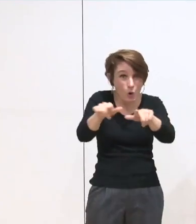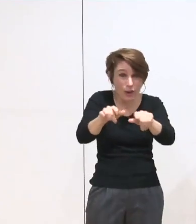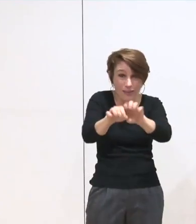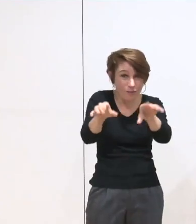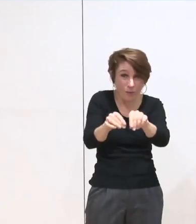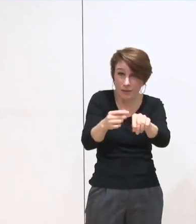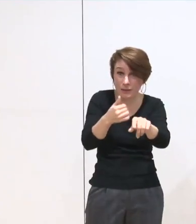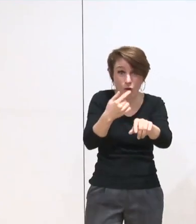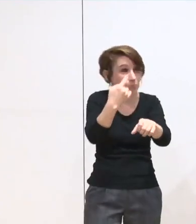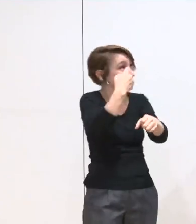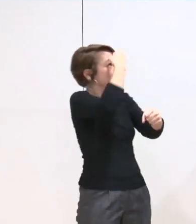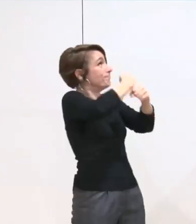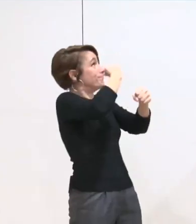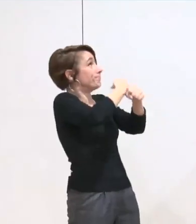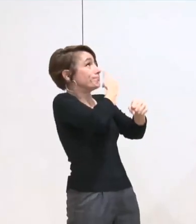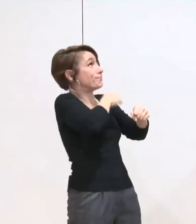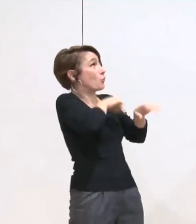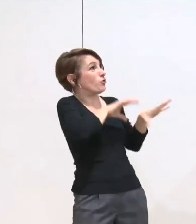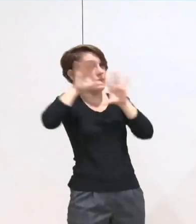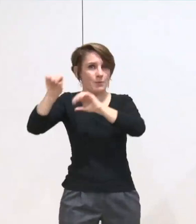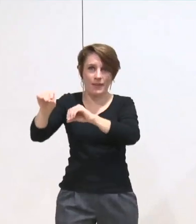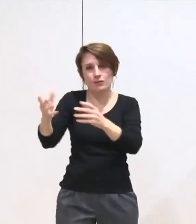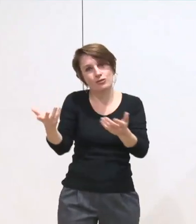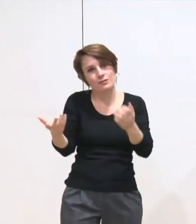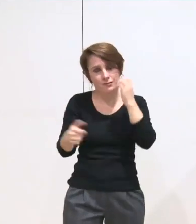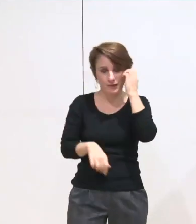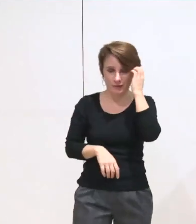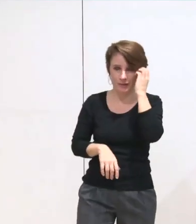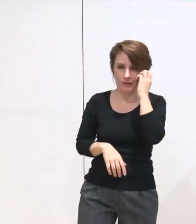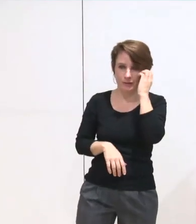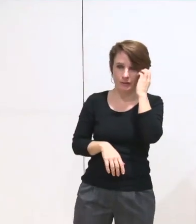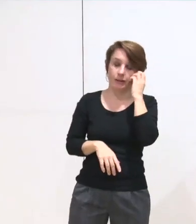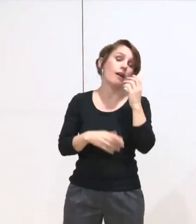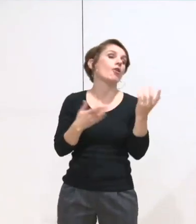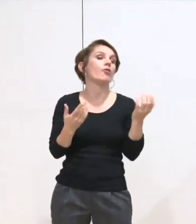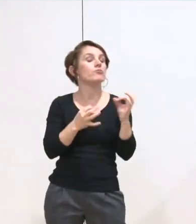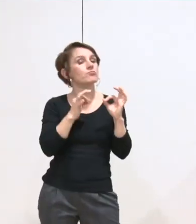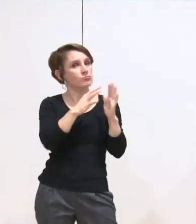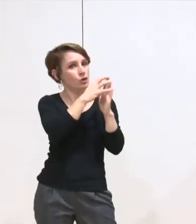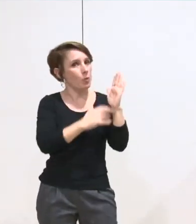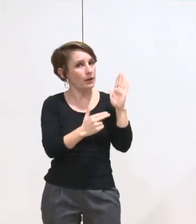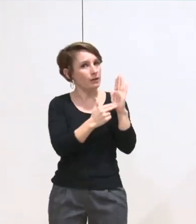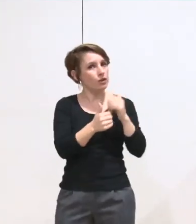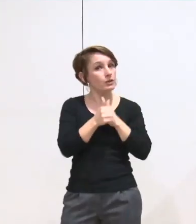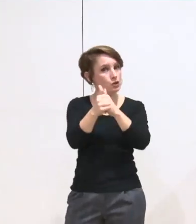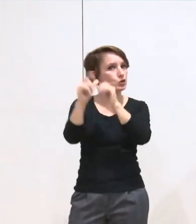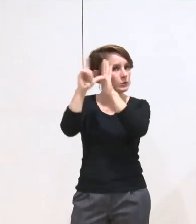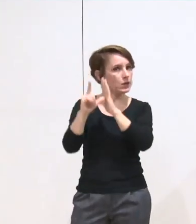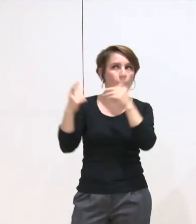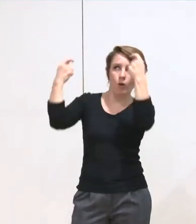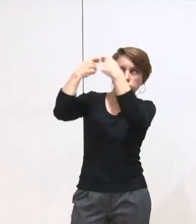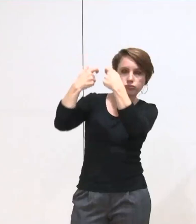demandé. Donc bien sûr, comme l'a dit Elisa, cette charte s'inscrit dans un cadre légal.